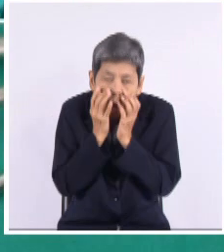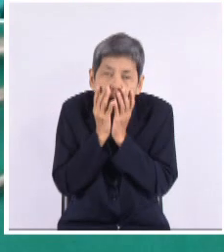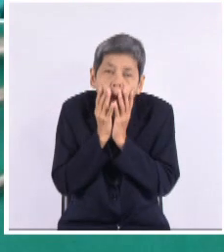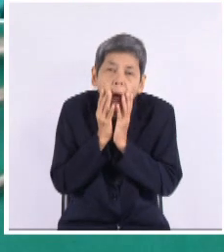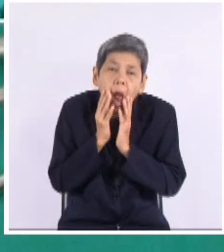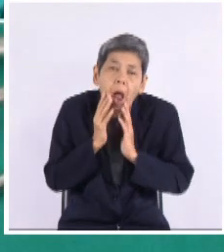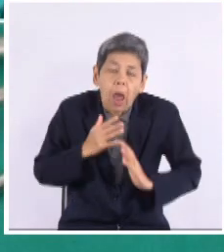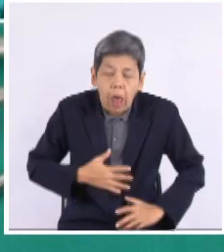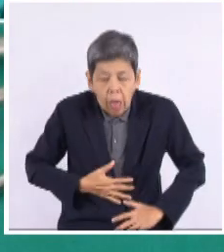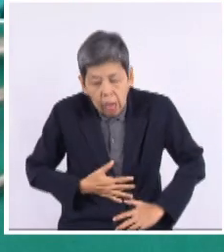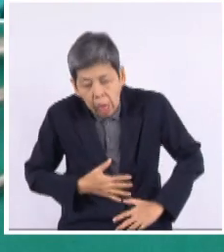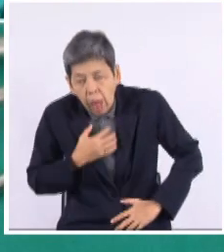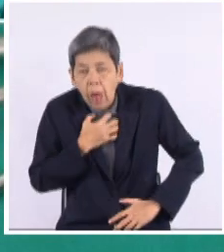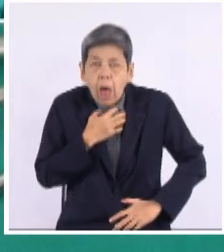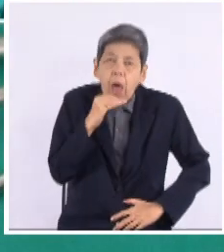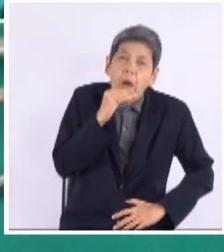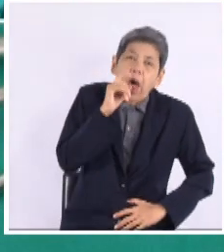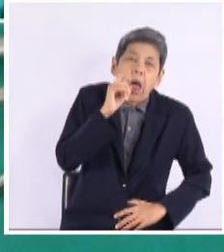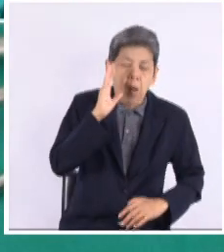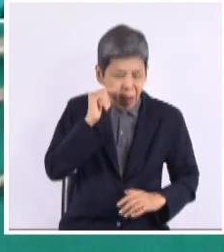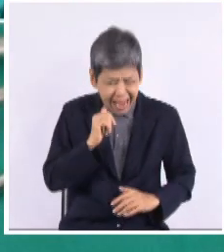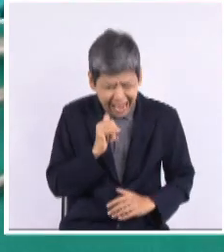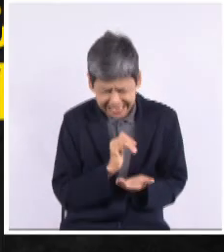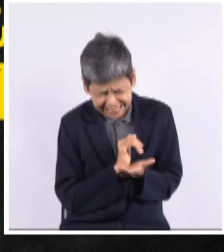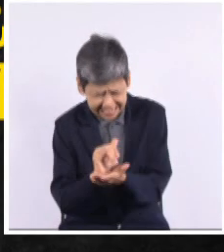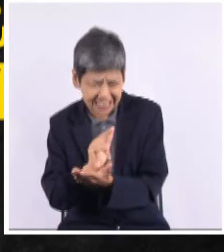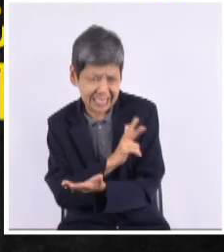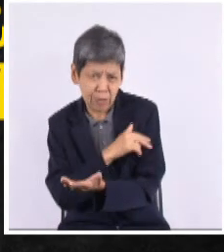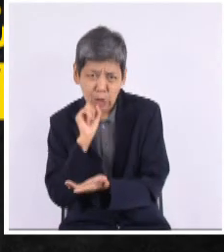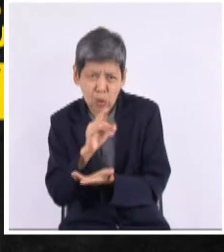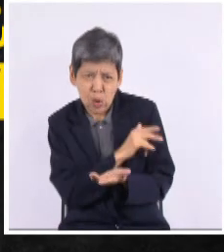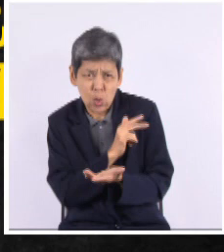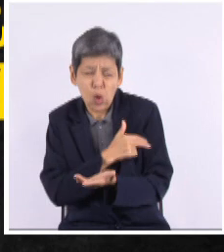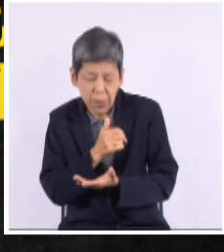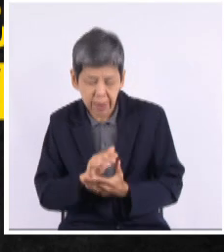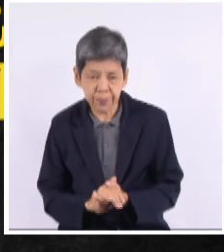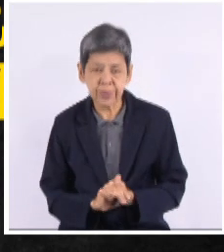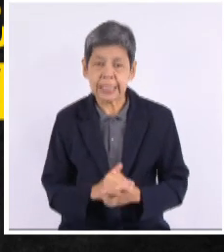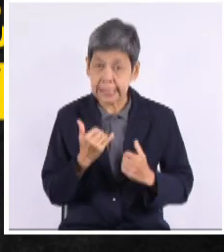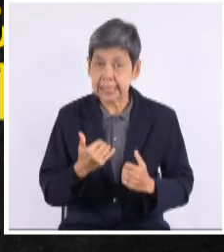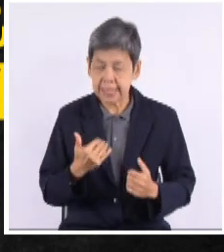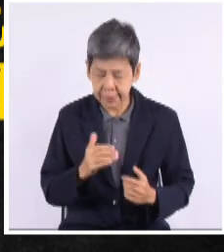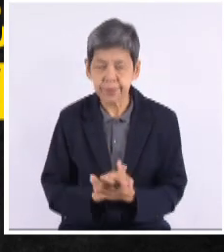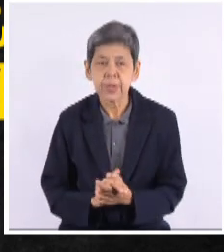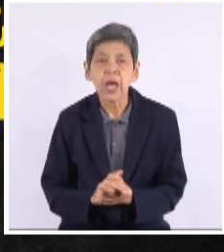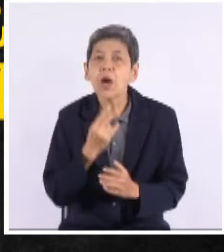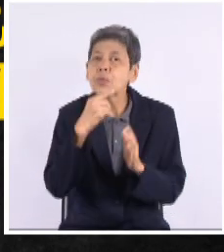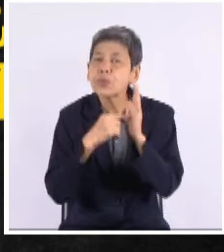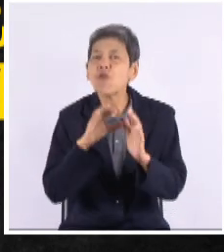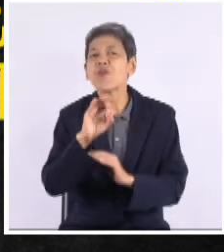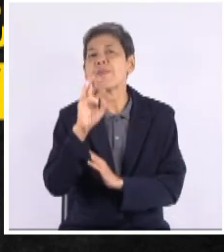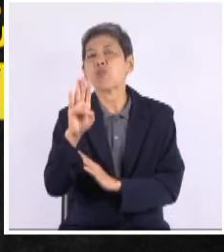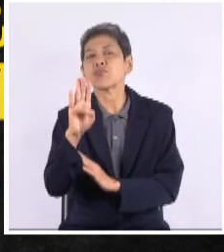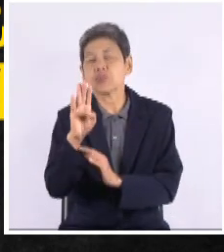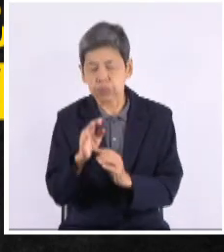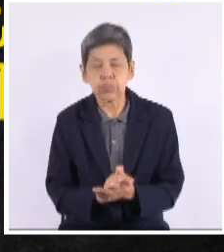อ้ะหึตัดในคอพูดไม่ได้ผู้ปกครองหาน้องเนี่ยส่งโรงพยาบาลนะคะซึ่งเรื่องราวนี้ค่ะโพสต์ลงในFacebook